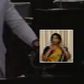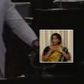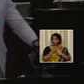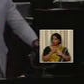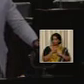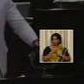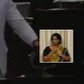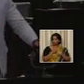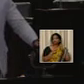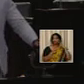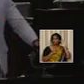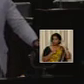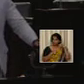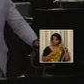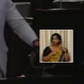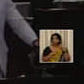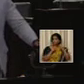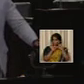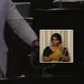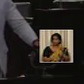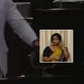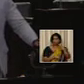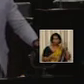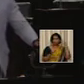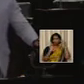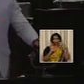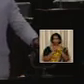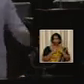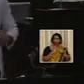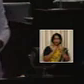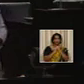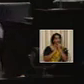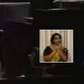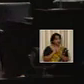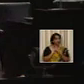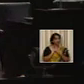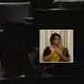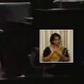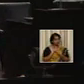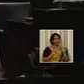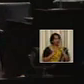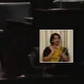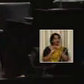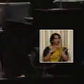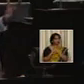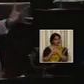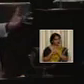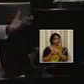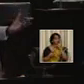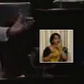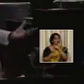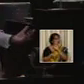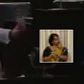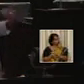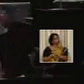තමයි විශේෂයෙන්ම මෙවැනි අය සම්බන්ධව මොකක් හරි වෙන වැඩපිළිවෙලක් තියෙනවද විදේශ සේවා නියුක්ති කාර්යාංශයට මේ අය